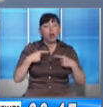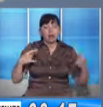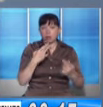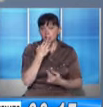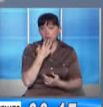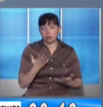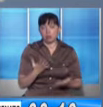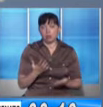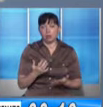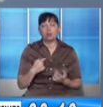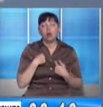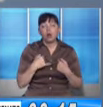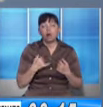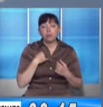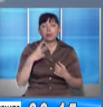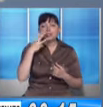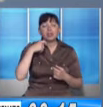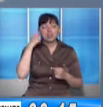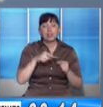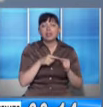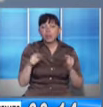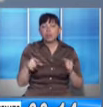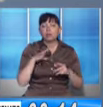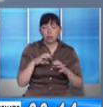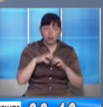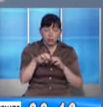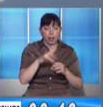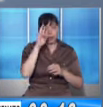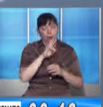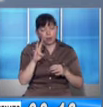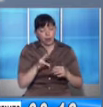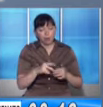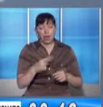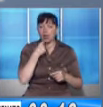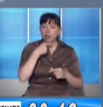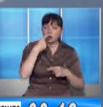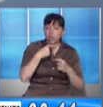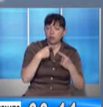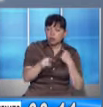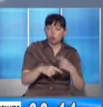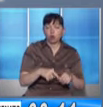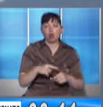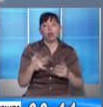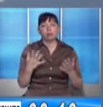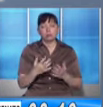etnii. Și noi 30 de ani am fost divizați pe criterii de religie, pe criterii de limbă vorbită, pe criterii